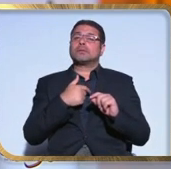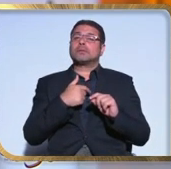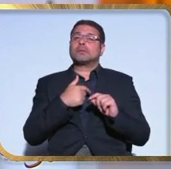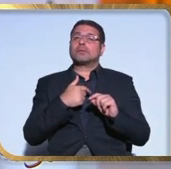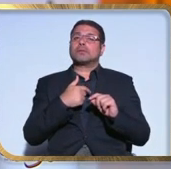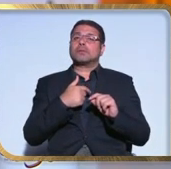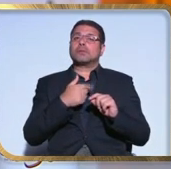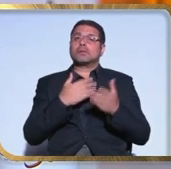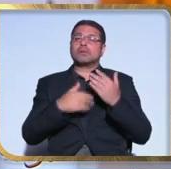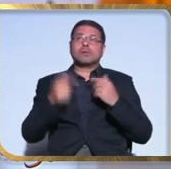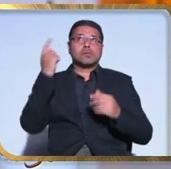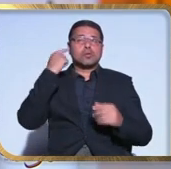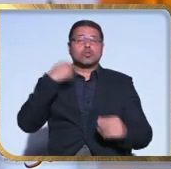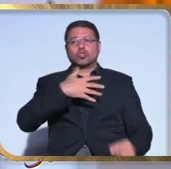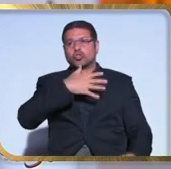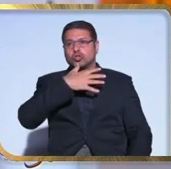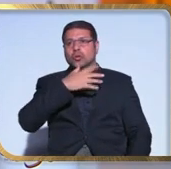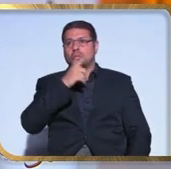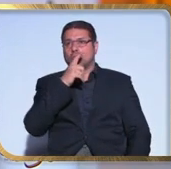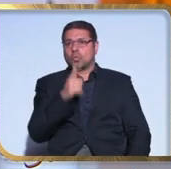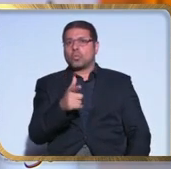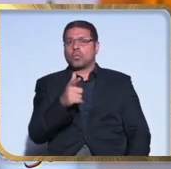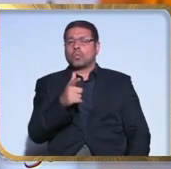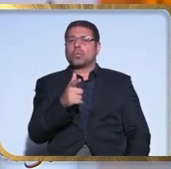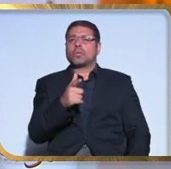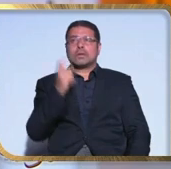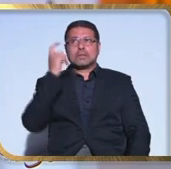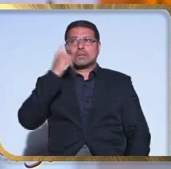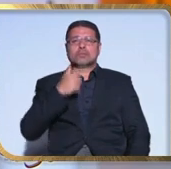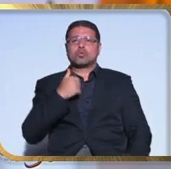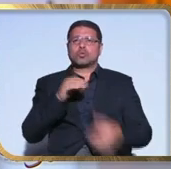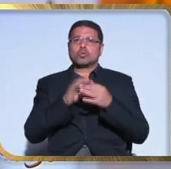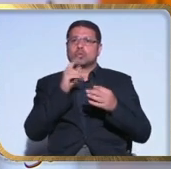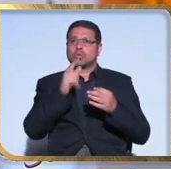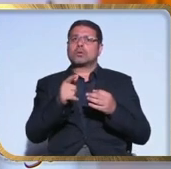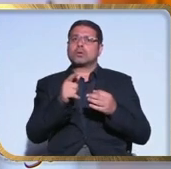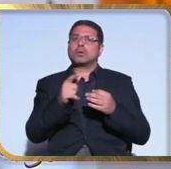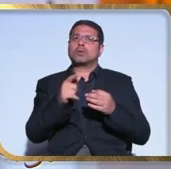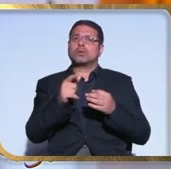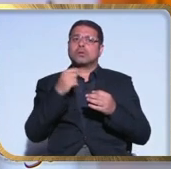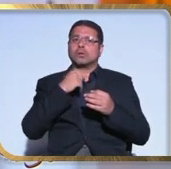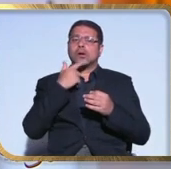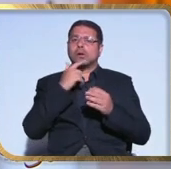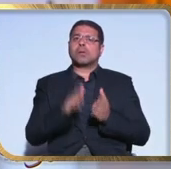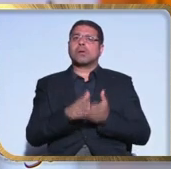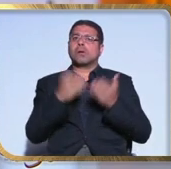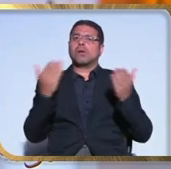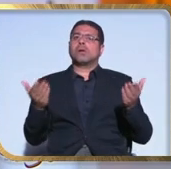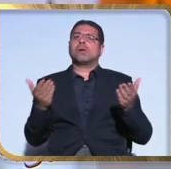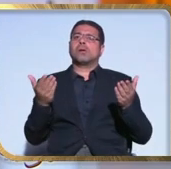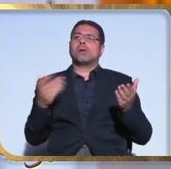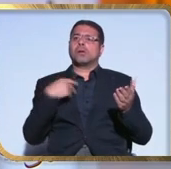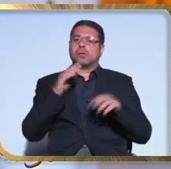سمعت يعني شيخ في التلفزيون بدون ذكر اسماء بيقول ان احنا صفحه بيضا بينكتب فيها كل اللي